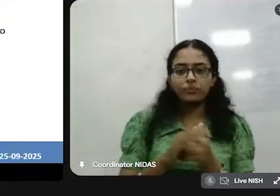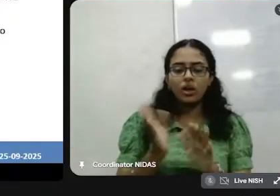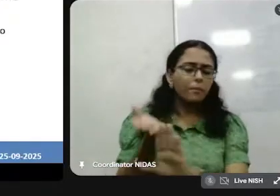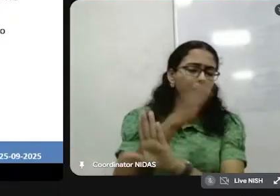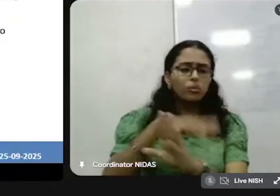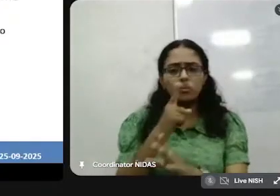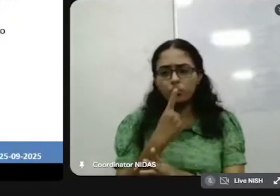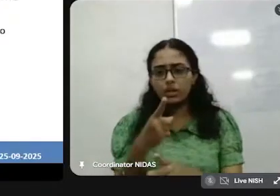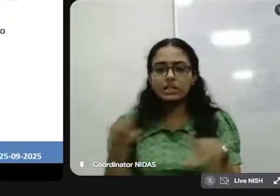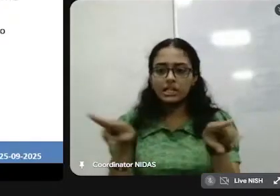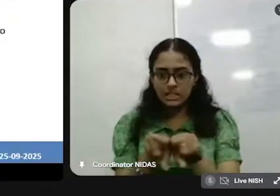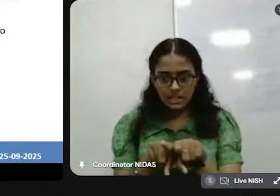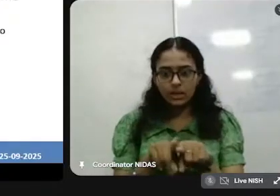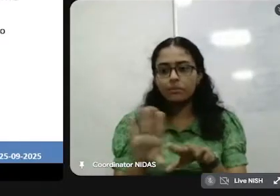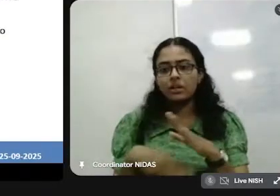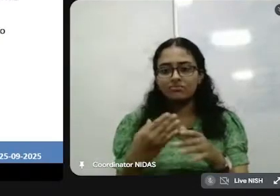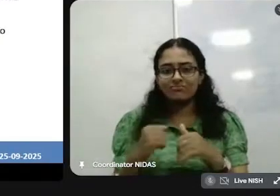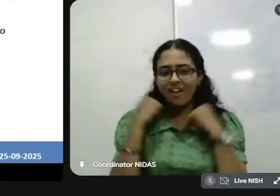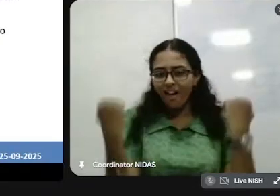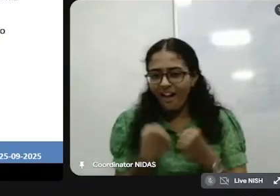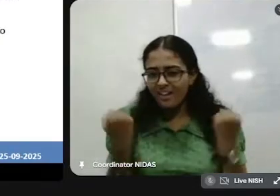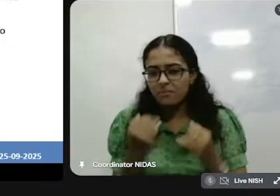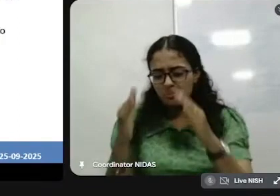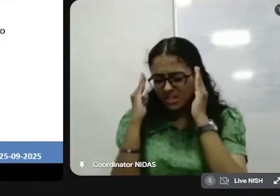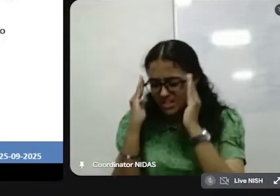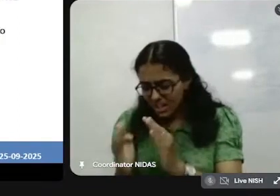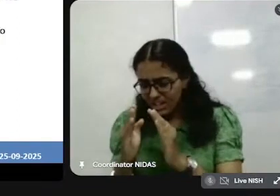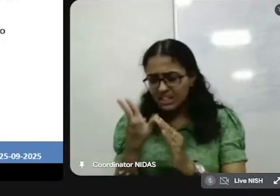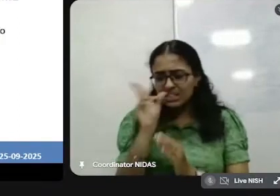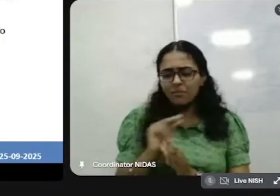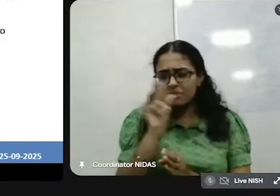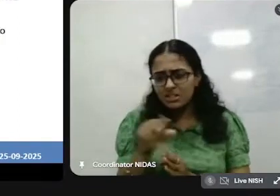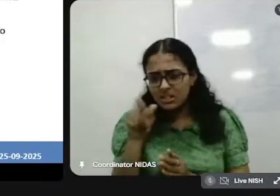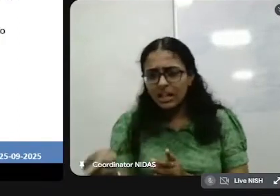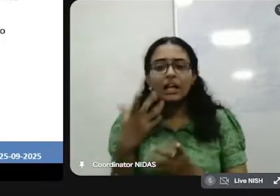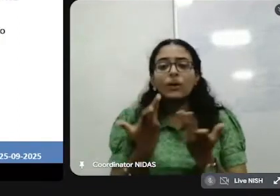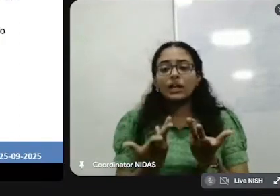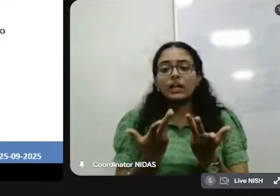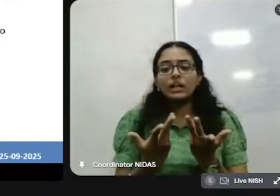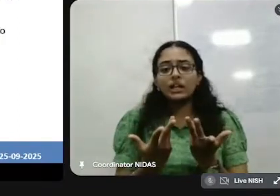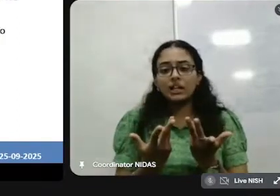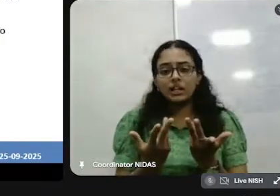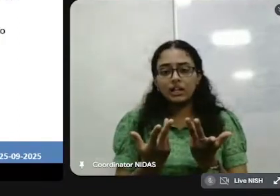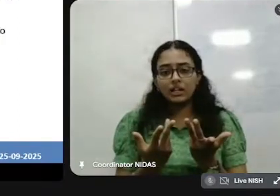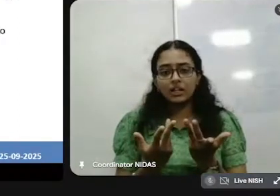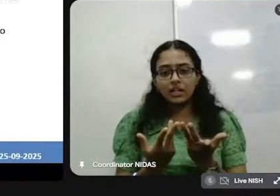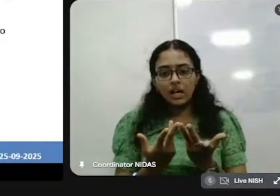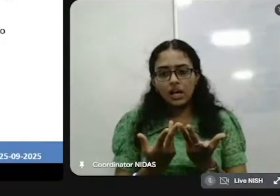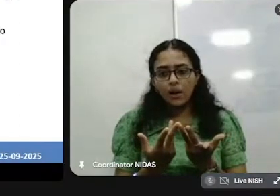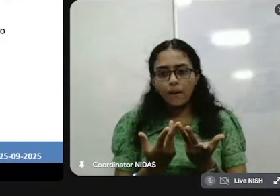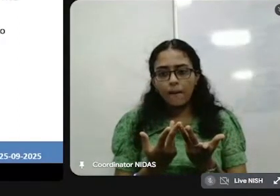പോലെ ഈ നമ്മുടെ ചില ആക്ടിവിറ്റീസ്, ശ്രദ്ധ, ഓർമ്മ, സംസാരം, ഇങ്ങനെയൊക്കെ നമുക്ക് റീറ്റൈൻ ചെയ്യാനായിട്ട് പറ്റും.